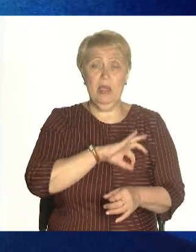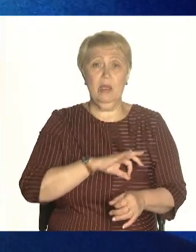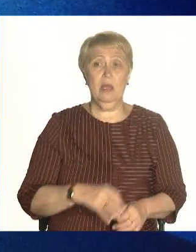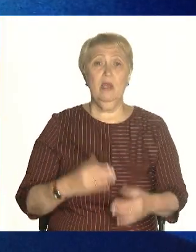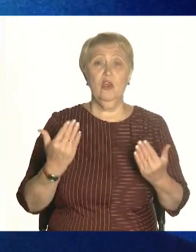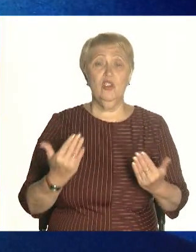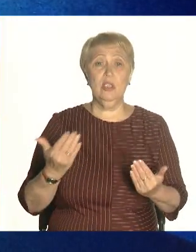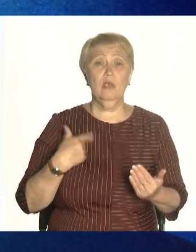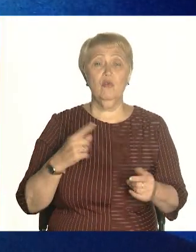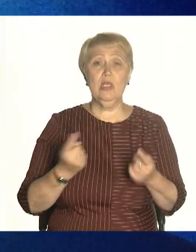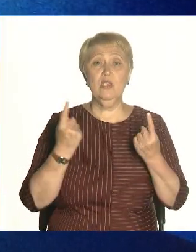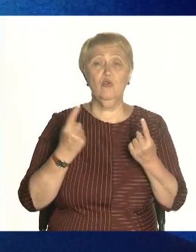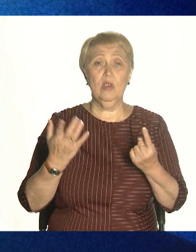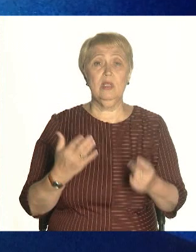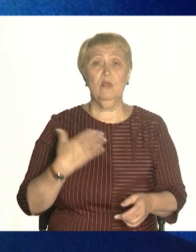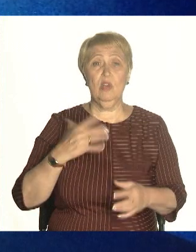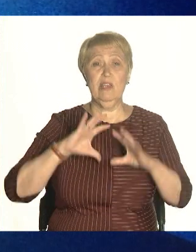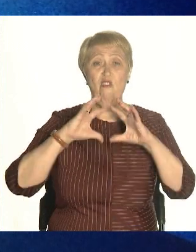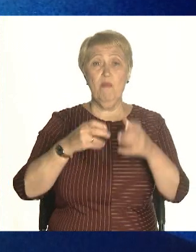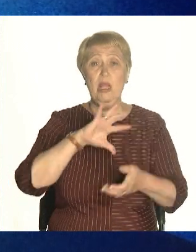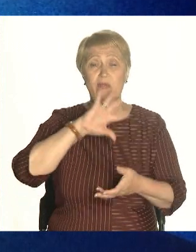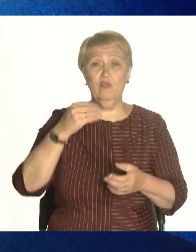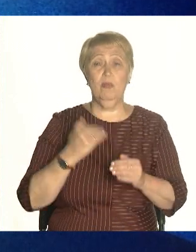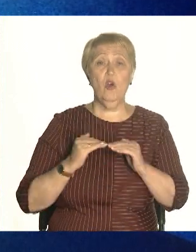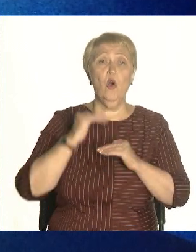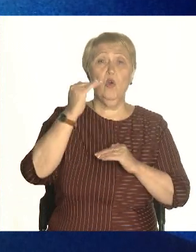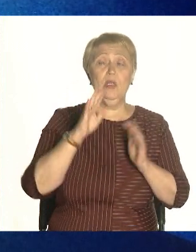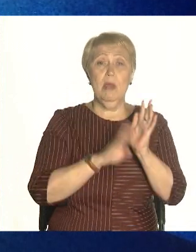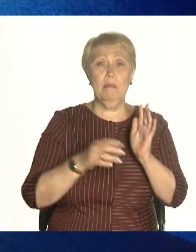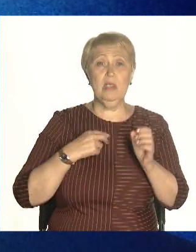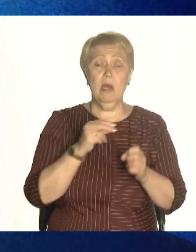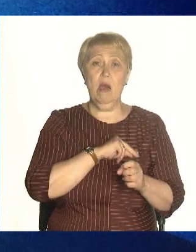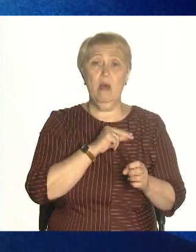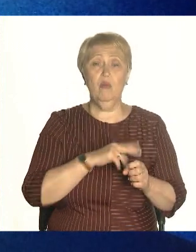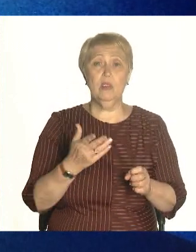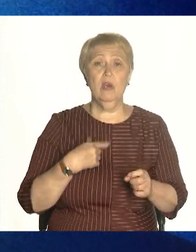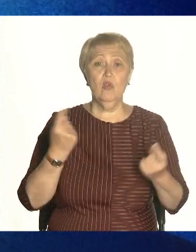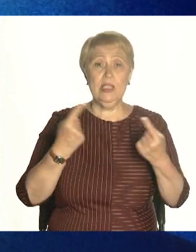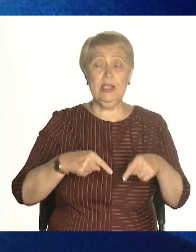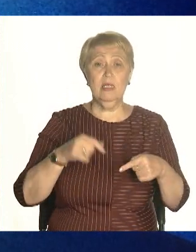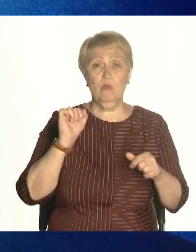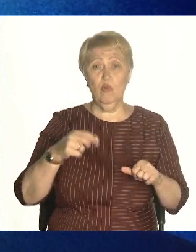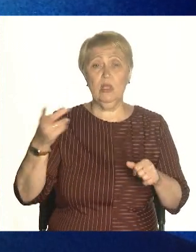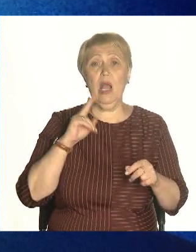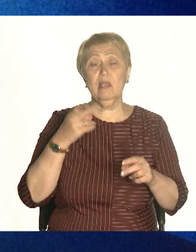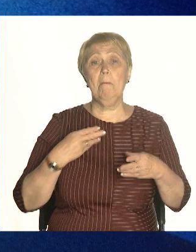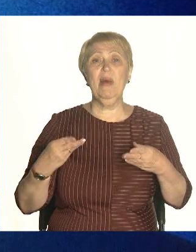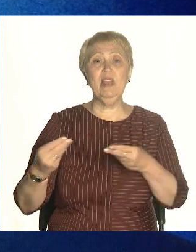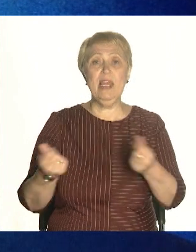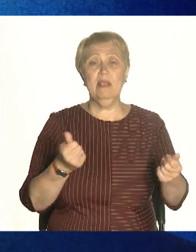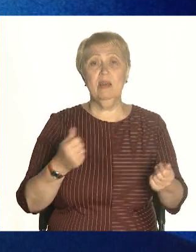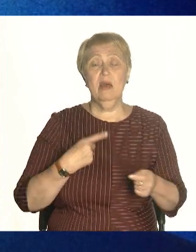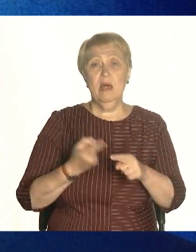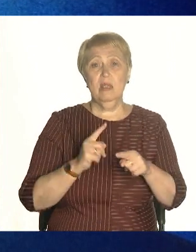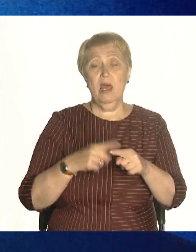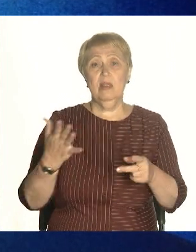нынешняя ситуация в России, да и в мире вообще, вот рост безработицы, кризис, мог ли он повлиять как-то на увеличение